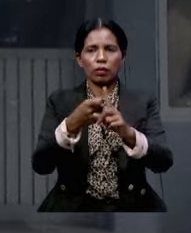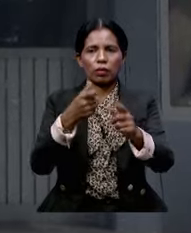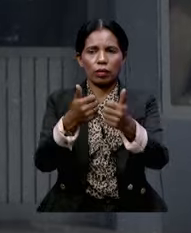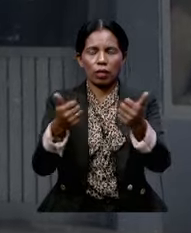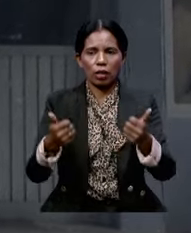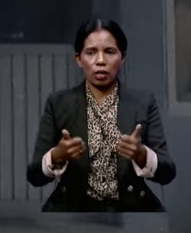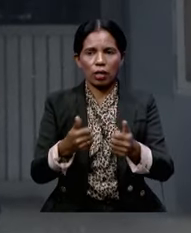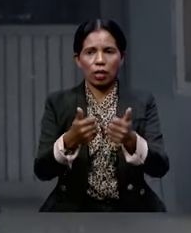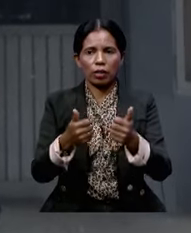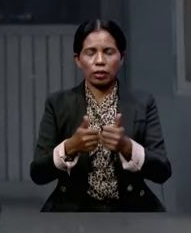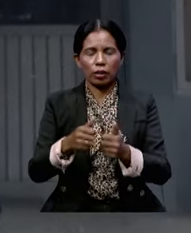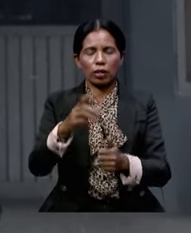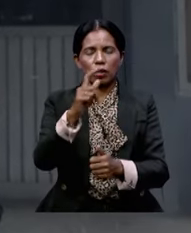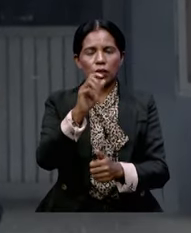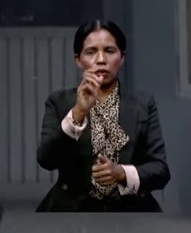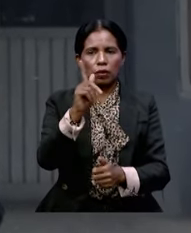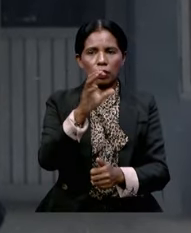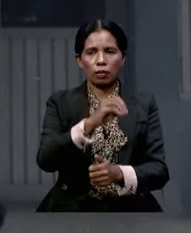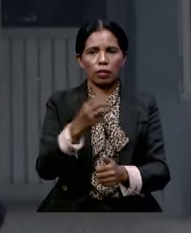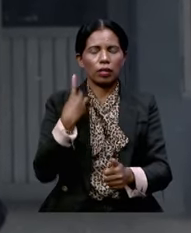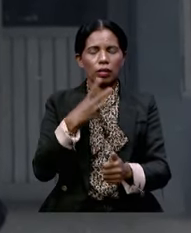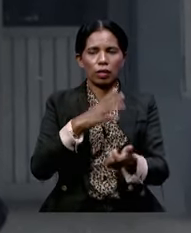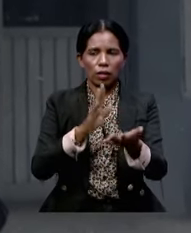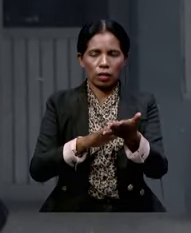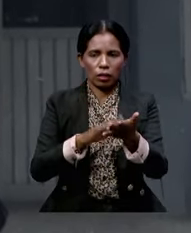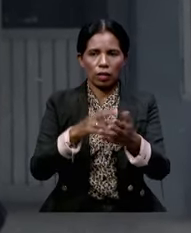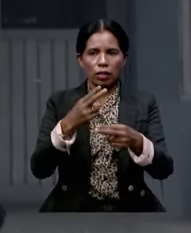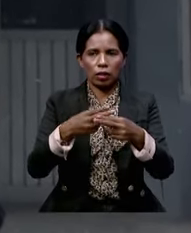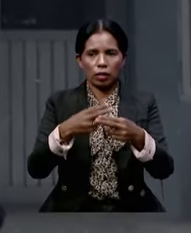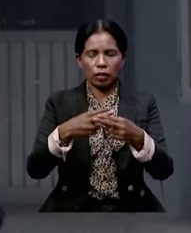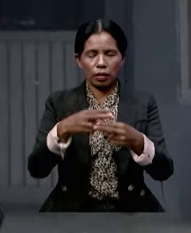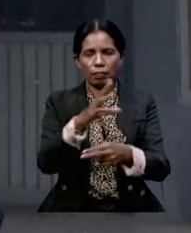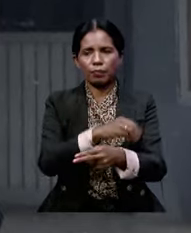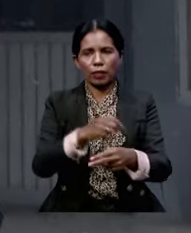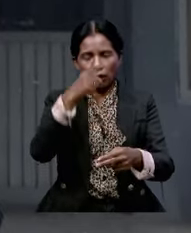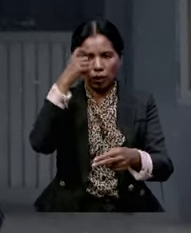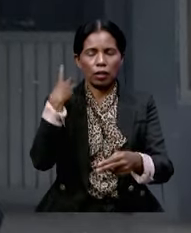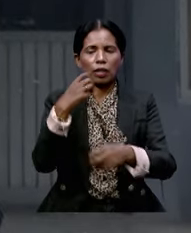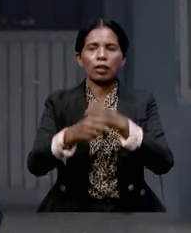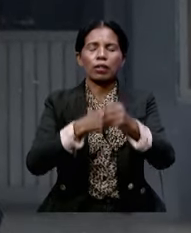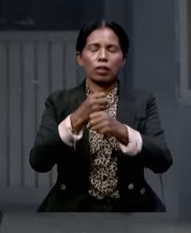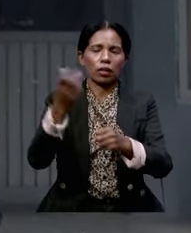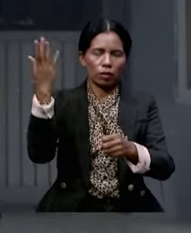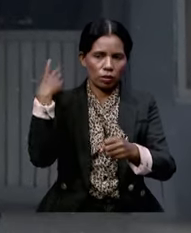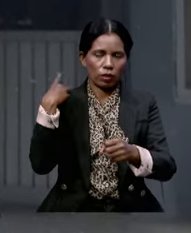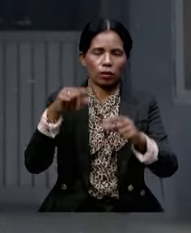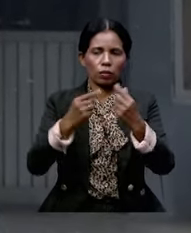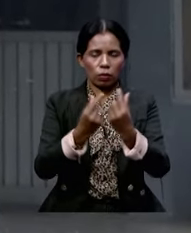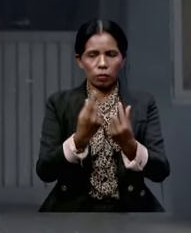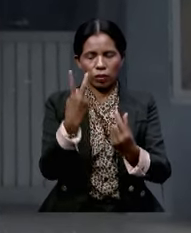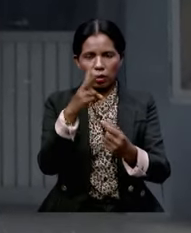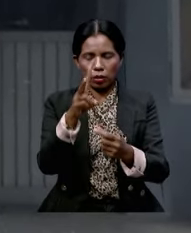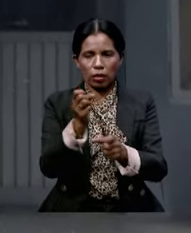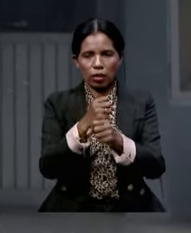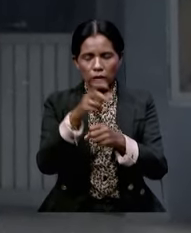tok baru noisenya. Aiha itani sekolah itu honor pensil di mui ini yang. Tapi dan itu nang kutuk ba ikipaida ba halon